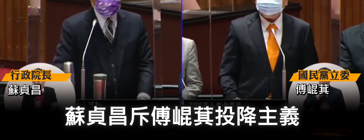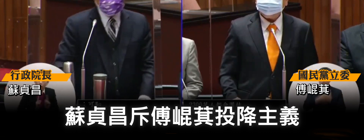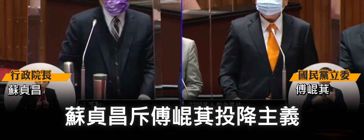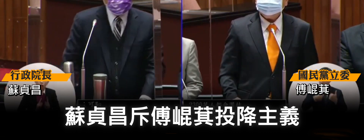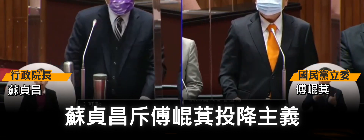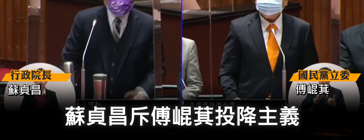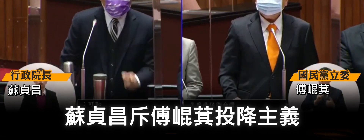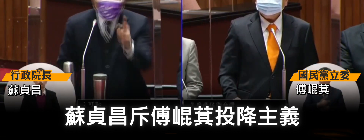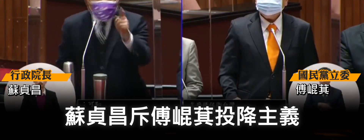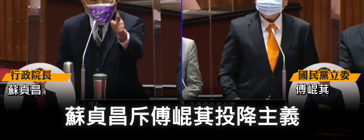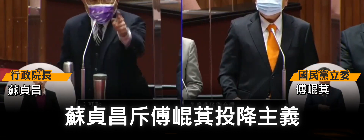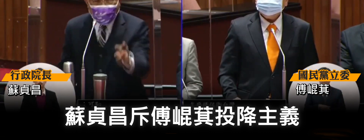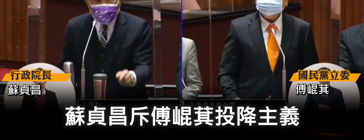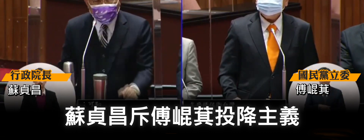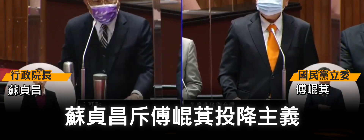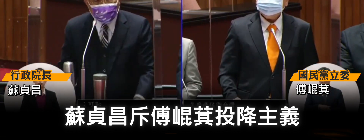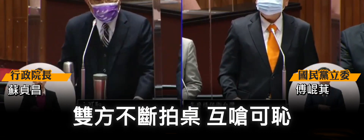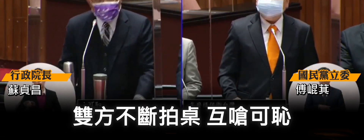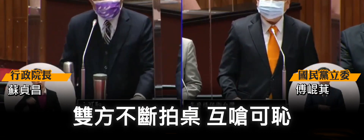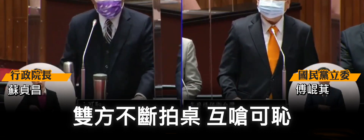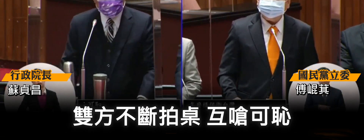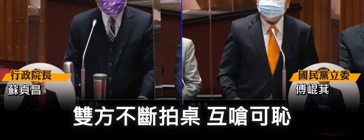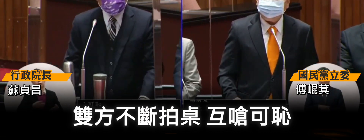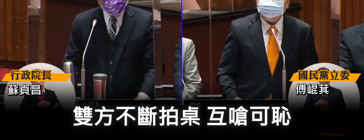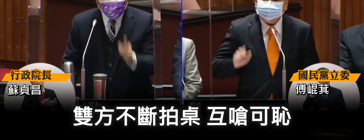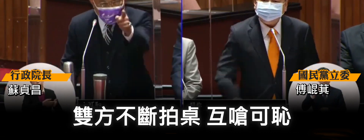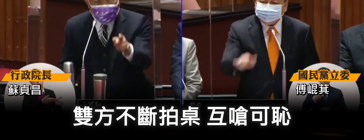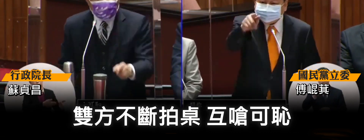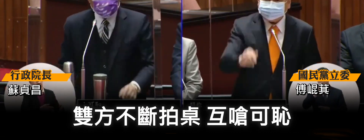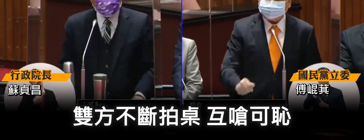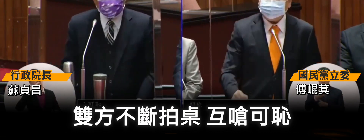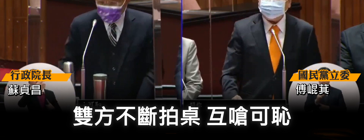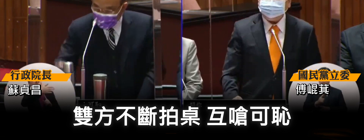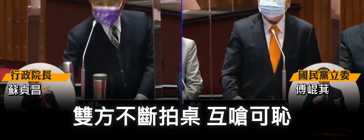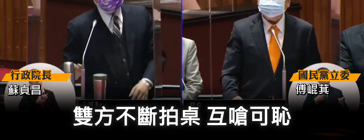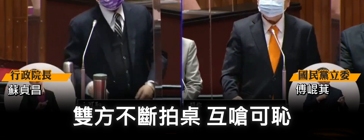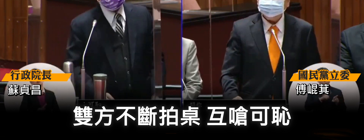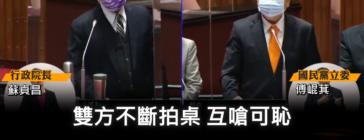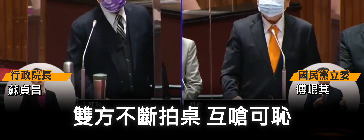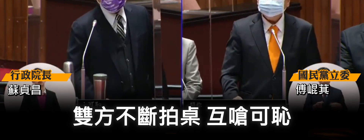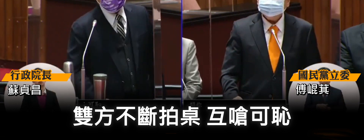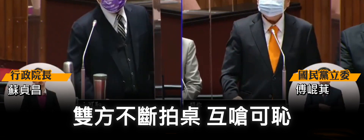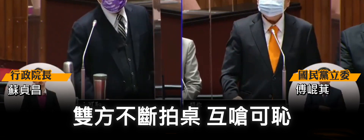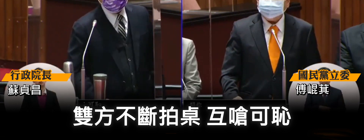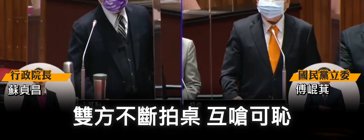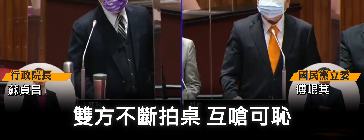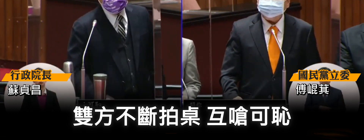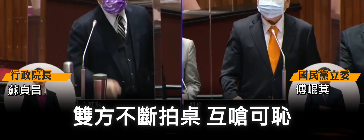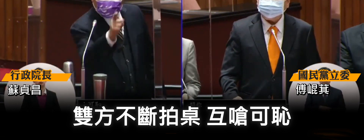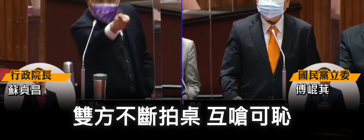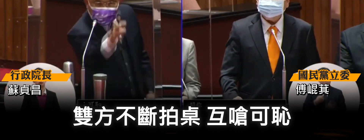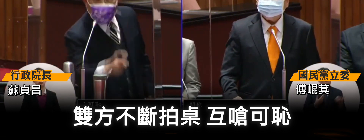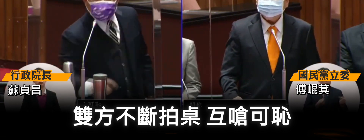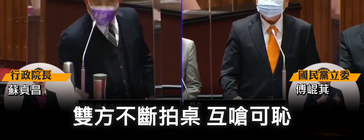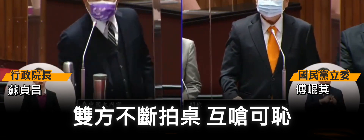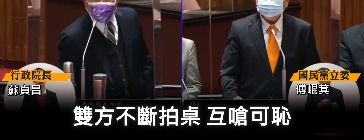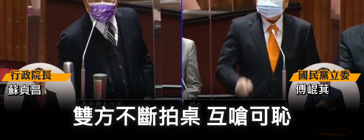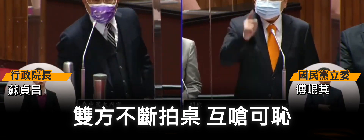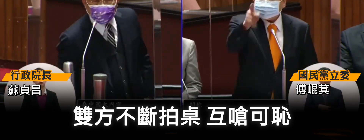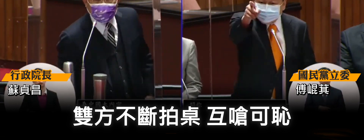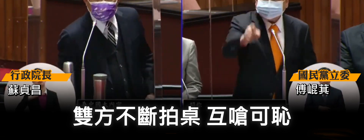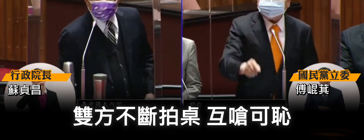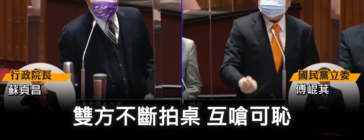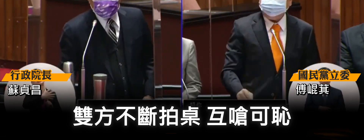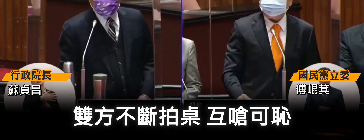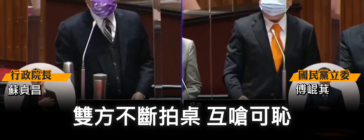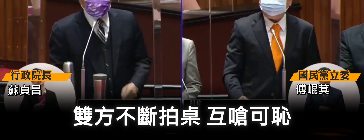湾。 好了， 你这种投降主义， 谁是个投降？不要你投降吗？ 好， 不要你投降吗？ 你这种投降